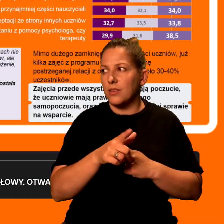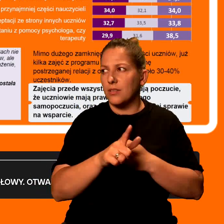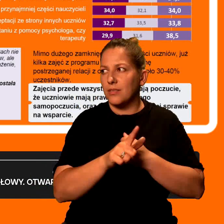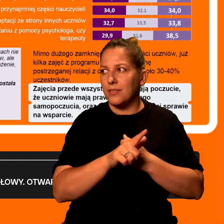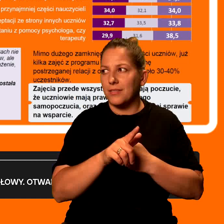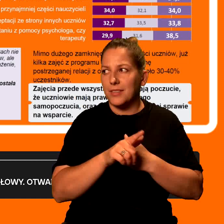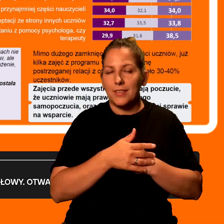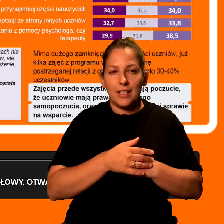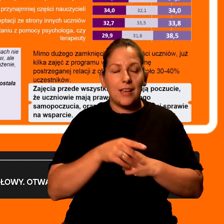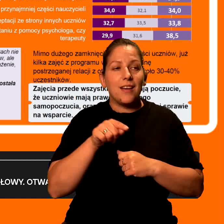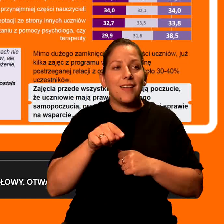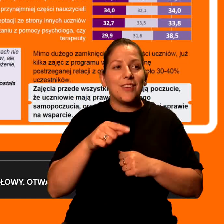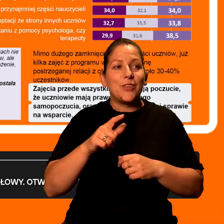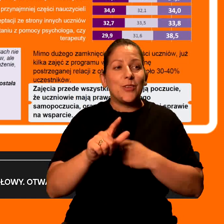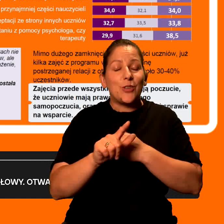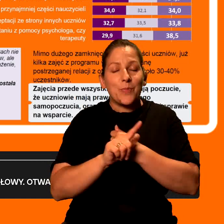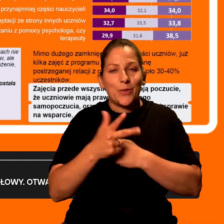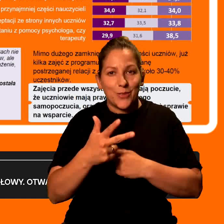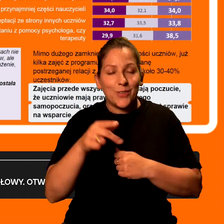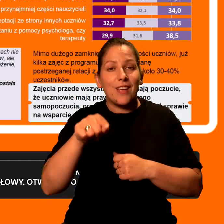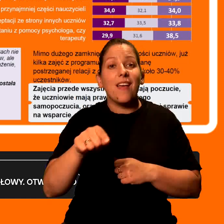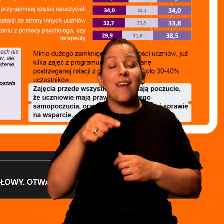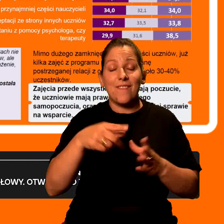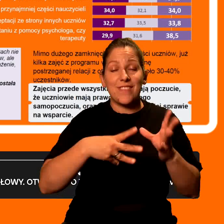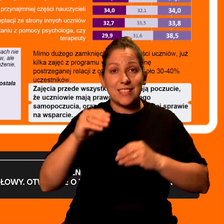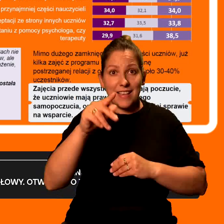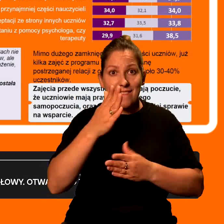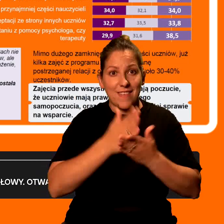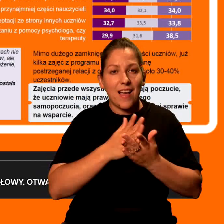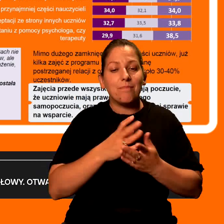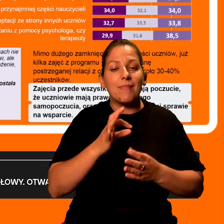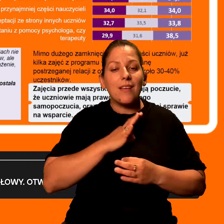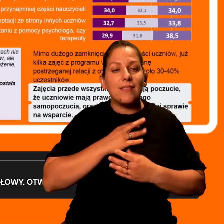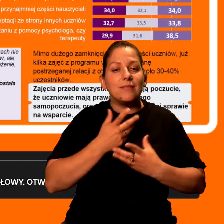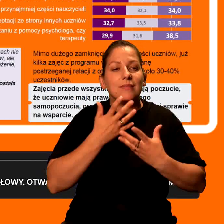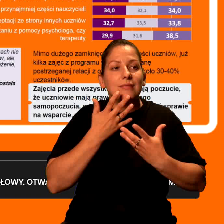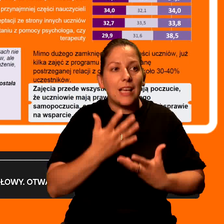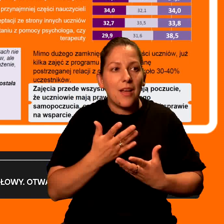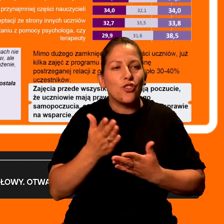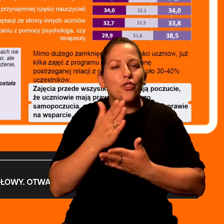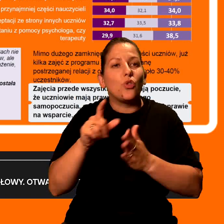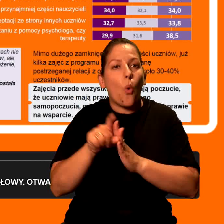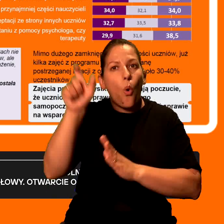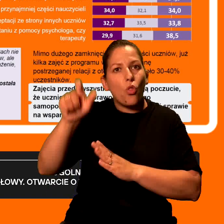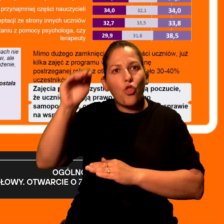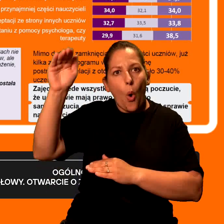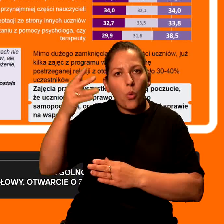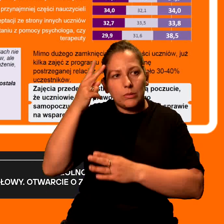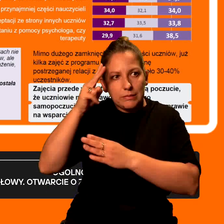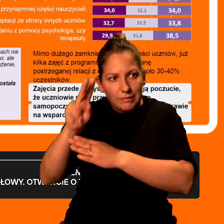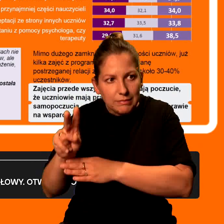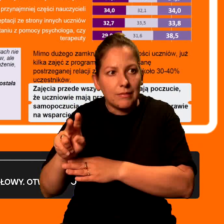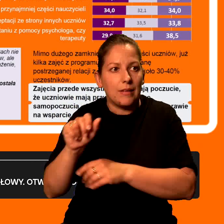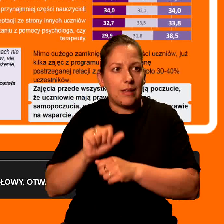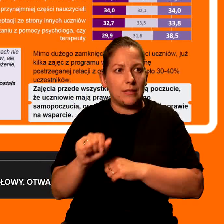to samopoczucie było złe. 43. Czy mam więcej wiary w dobre intencje przynajmniej części dorosłych? Bardzo ostrożnie formułowaliśmy